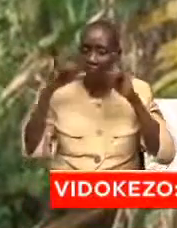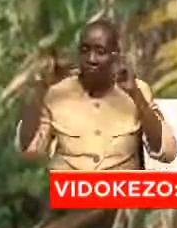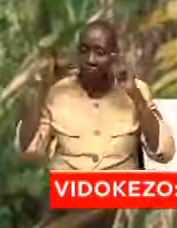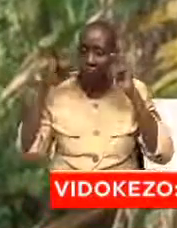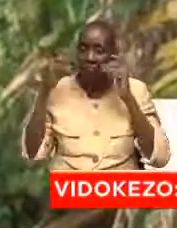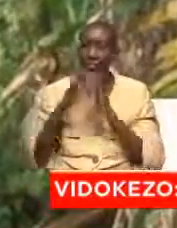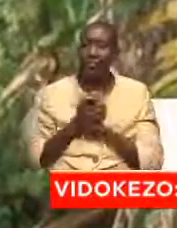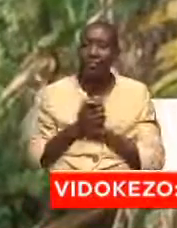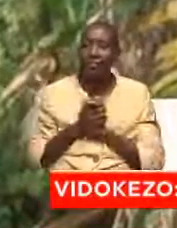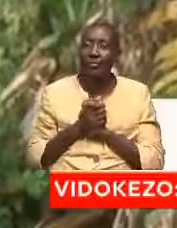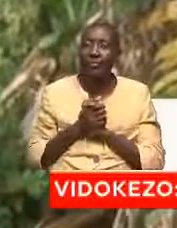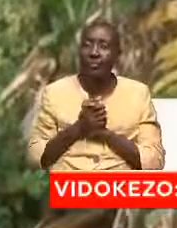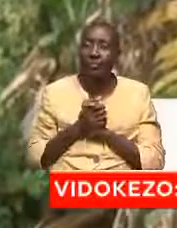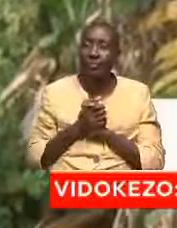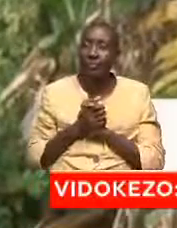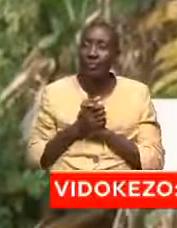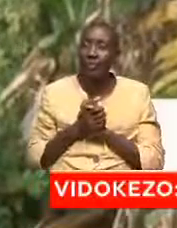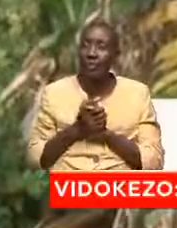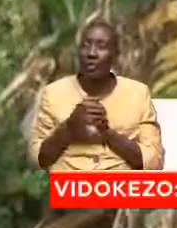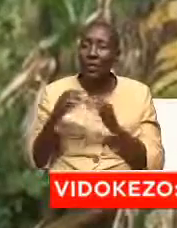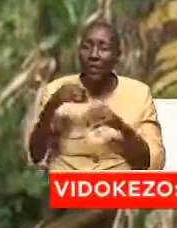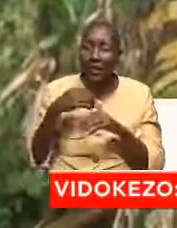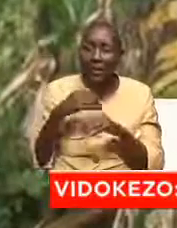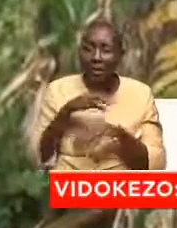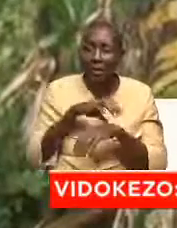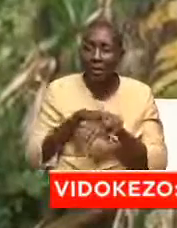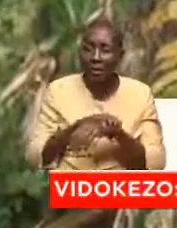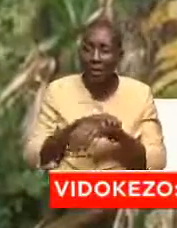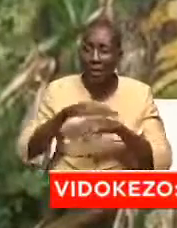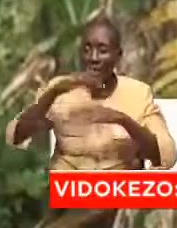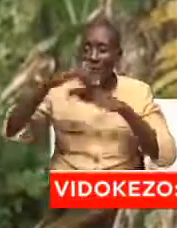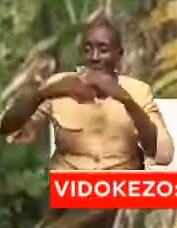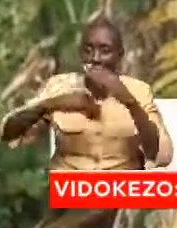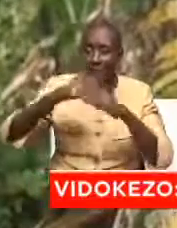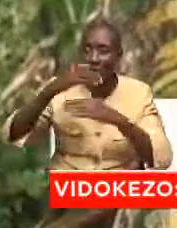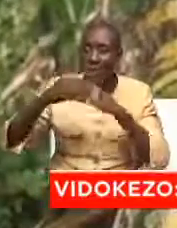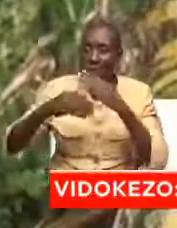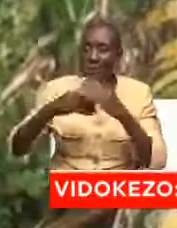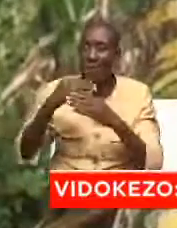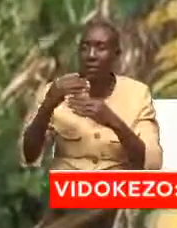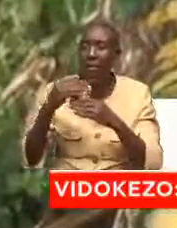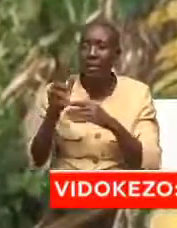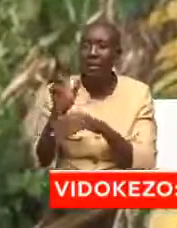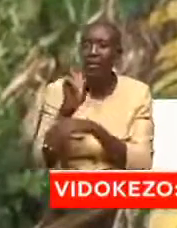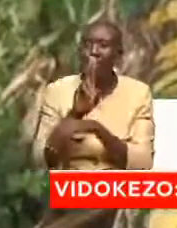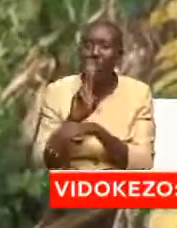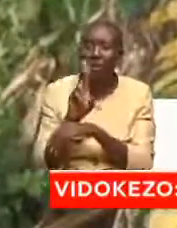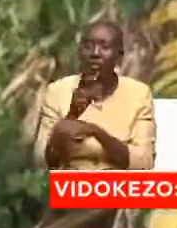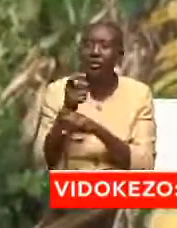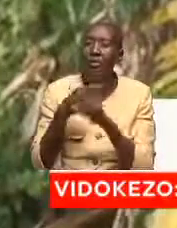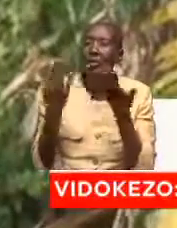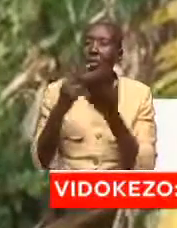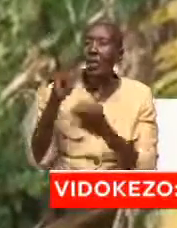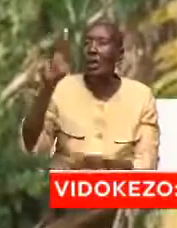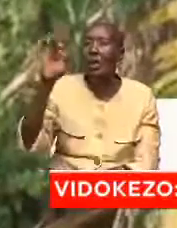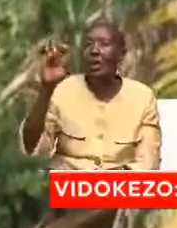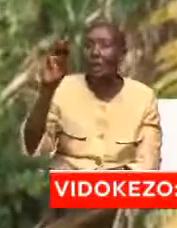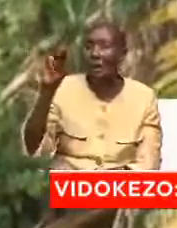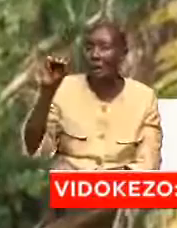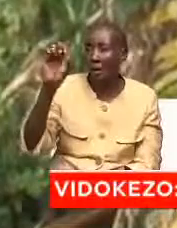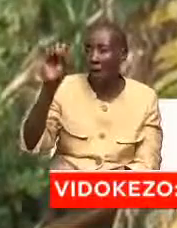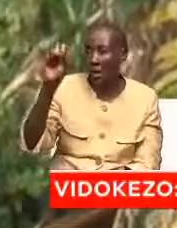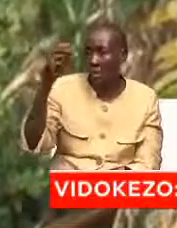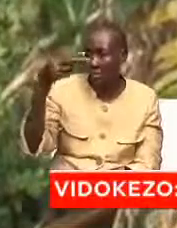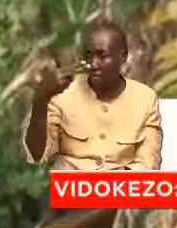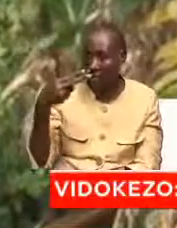kupata hii vifaa vya hii mask ambayo ni ya ndani. Ile ambayo ya ndani tumepata kwa Kemsa, alafu